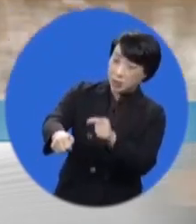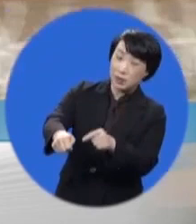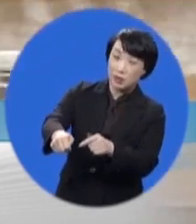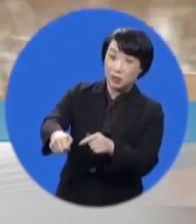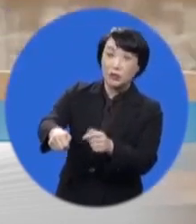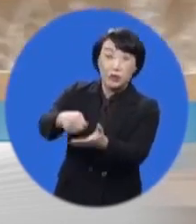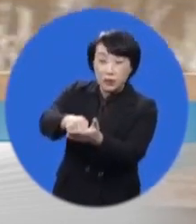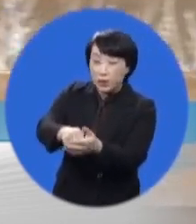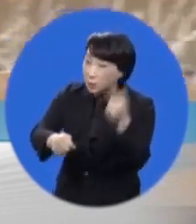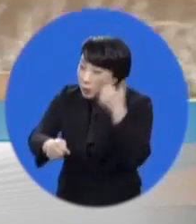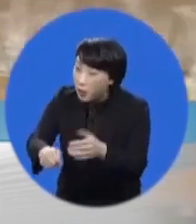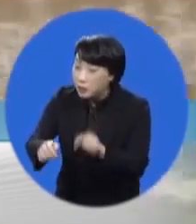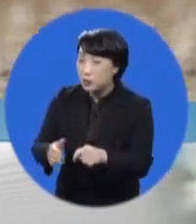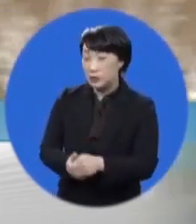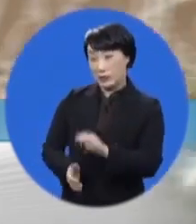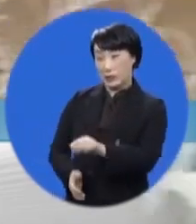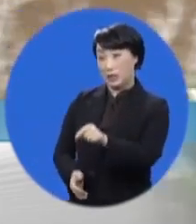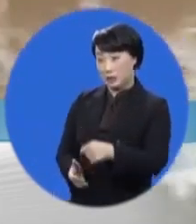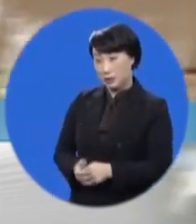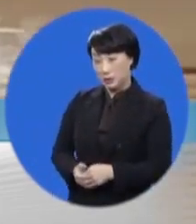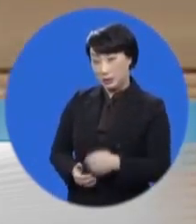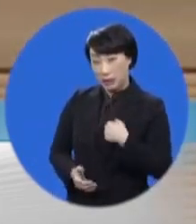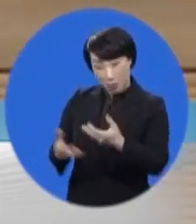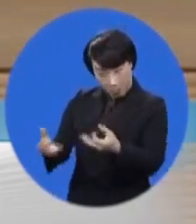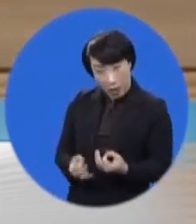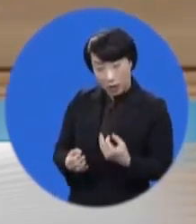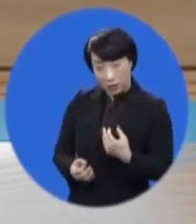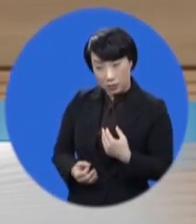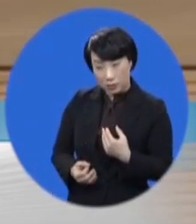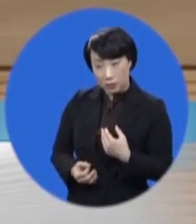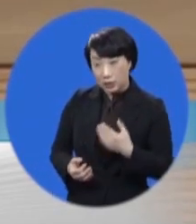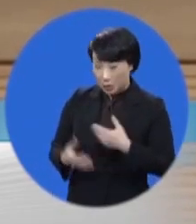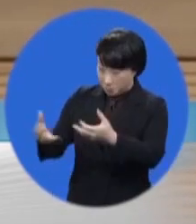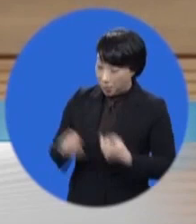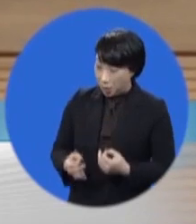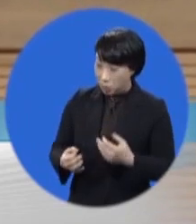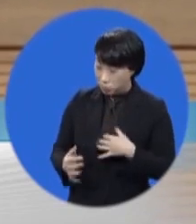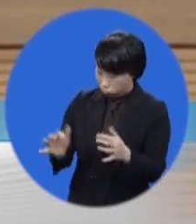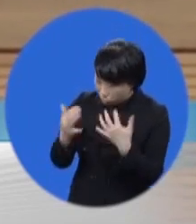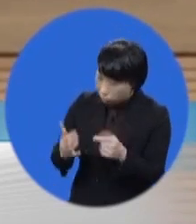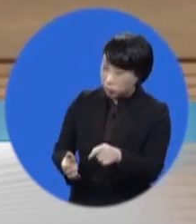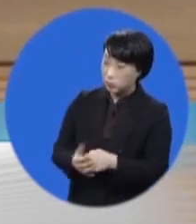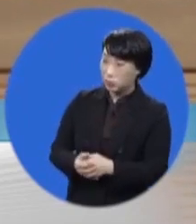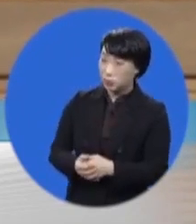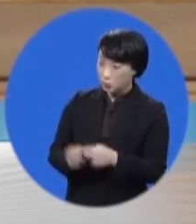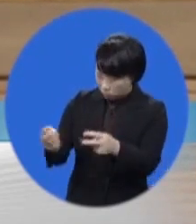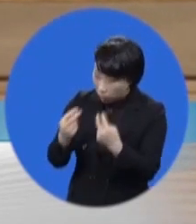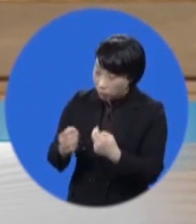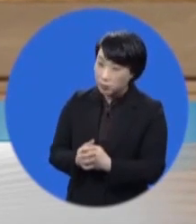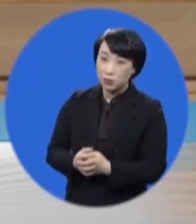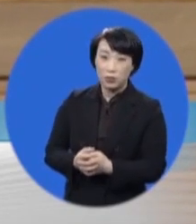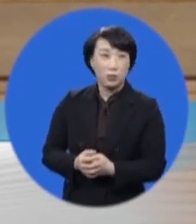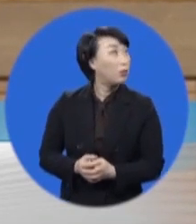안진뱅이를 향해 말합니다. 야, 날 봐. 나 지금 주목해서 봐.